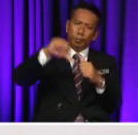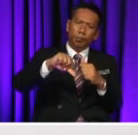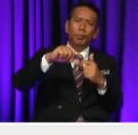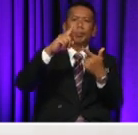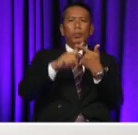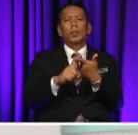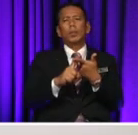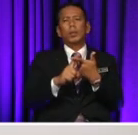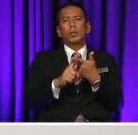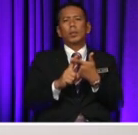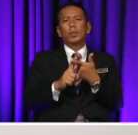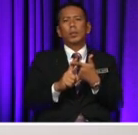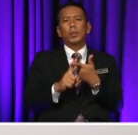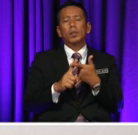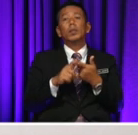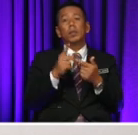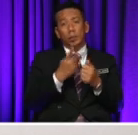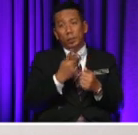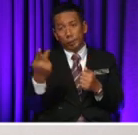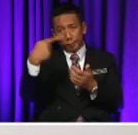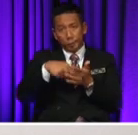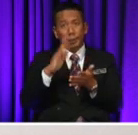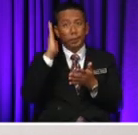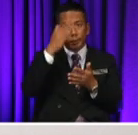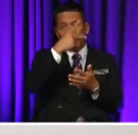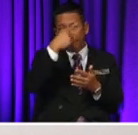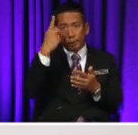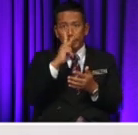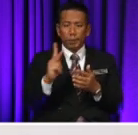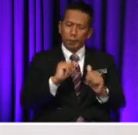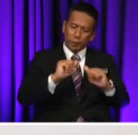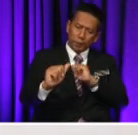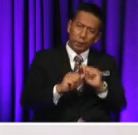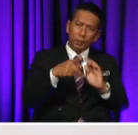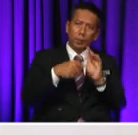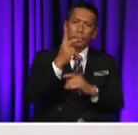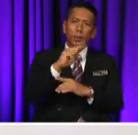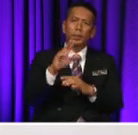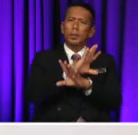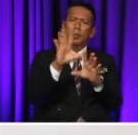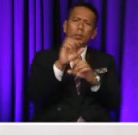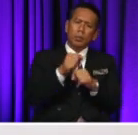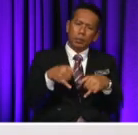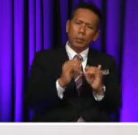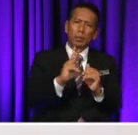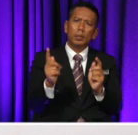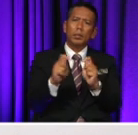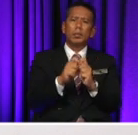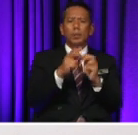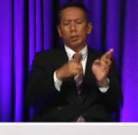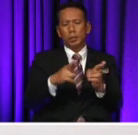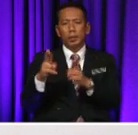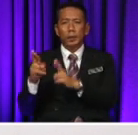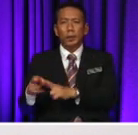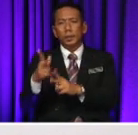yang pertama ini akan menyebabkan activity persatuan tidak dapat dijalankan seperti yang dirancang